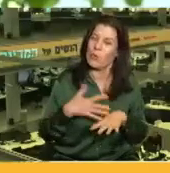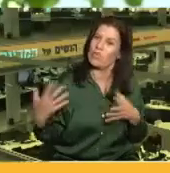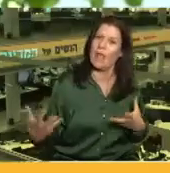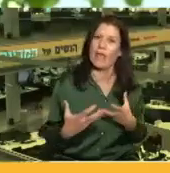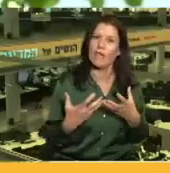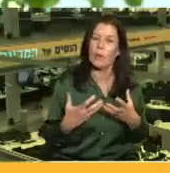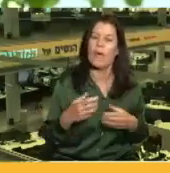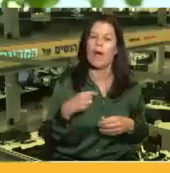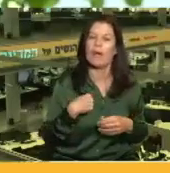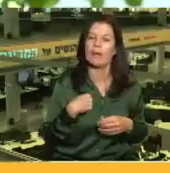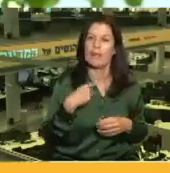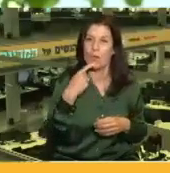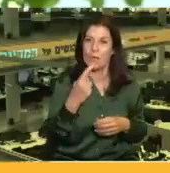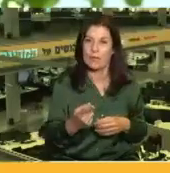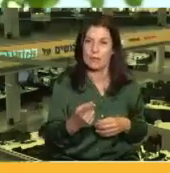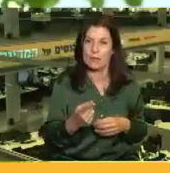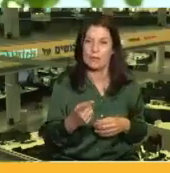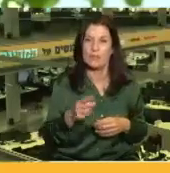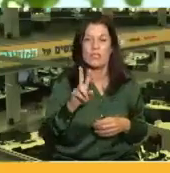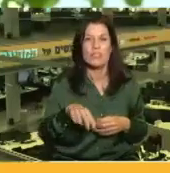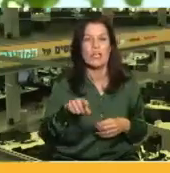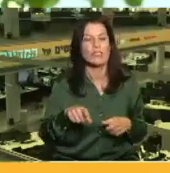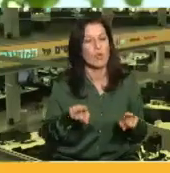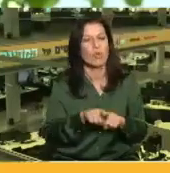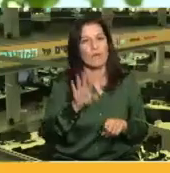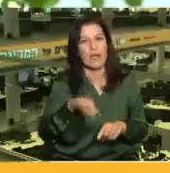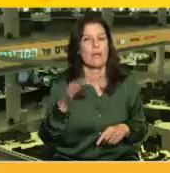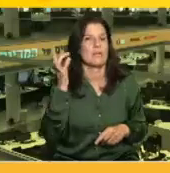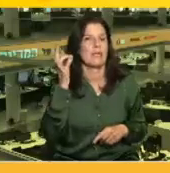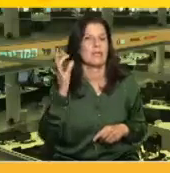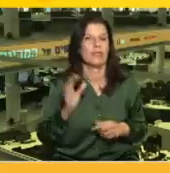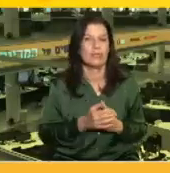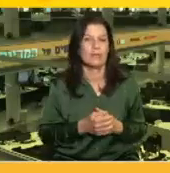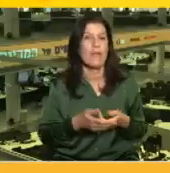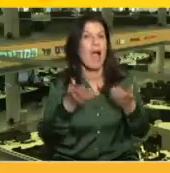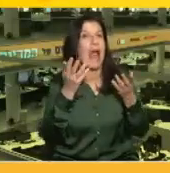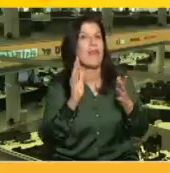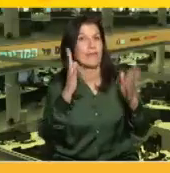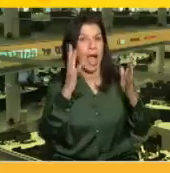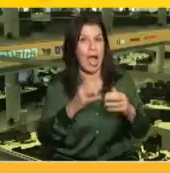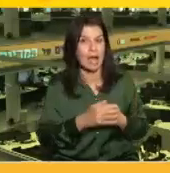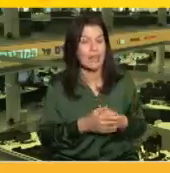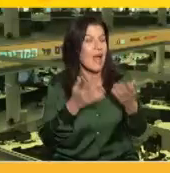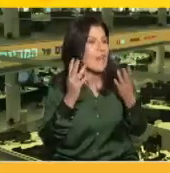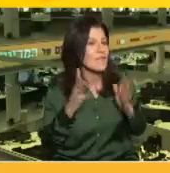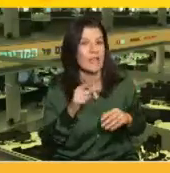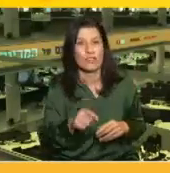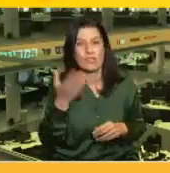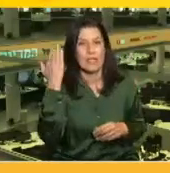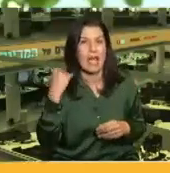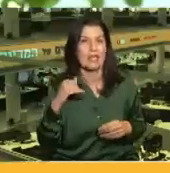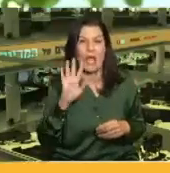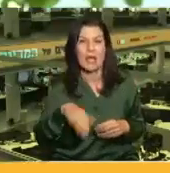את יש את זה גם אצל אנשים. הלוואי שזה היה אצל אנשים, בגלל שאם זה היה אצל אנשים, זה לא היה